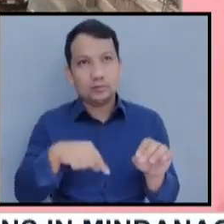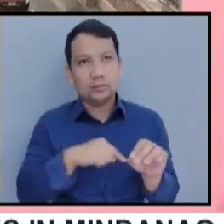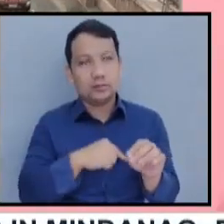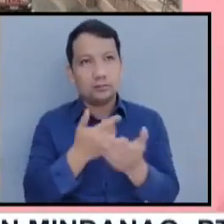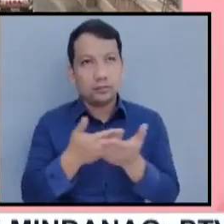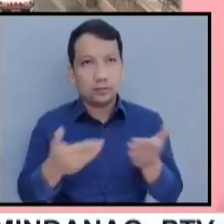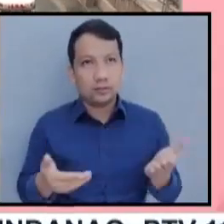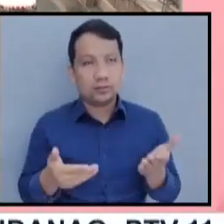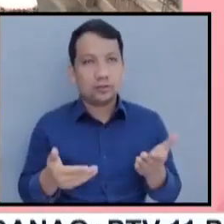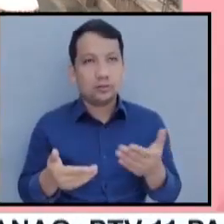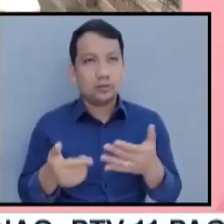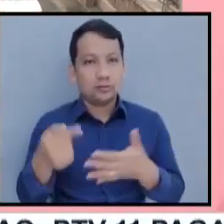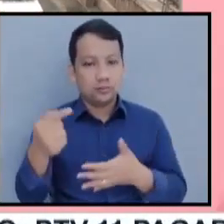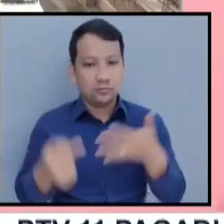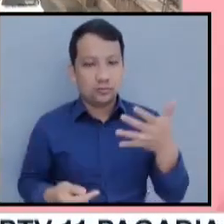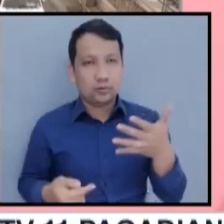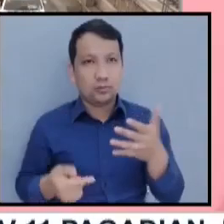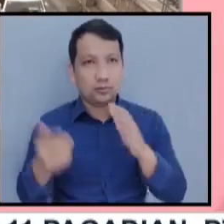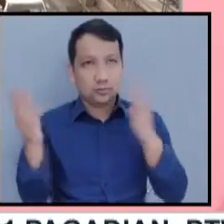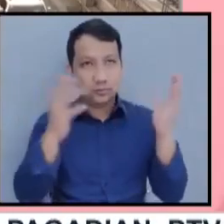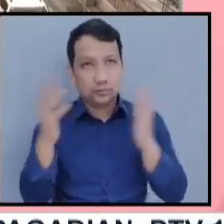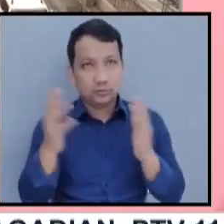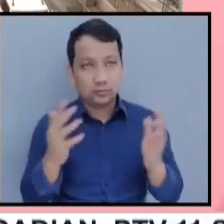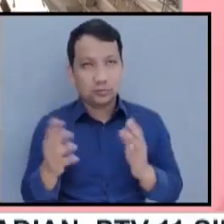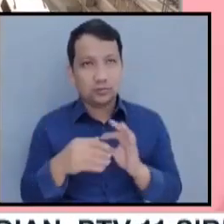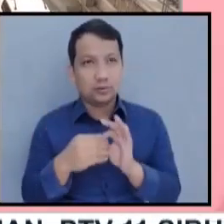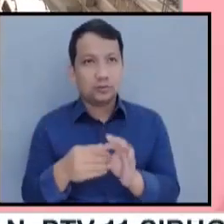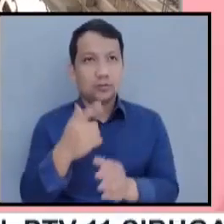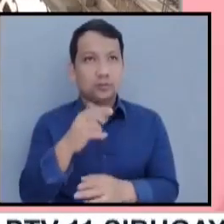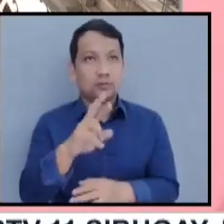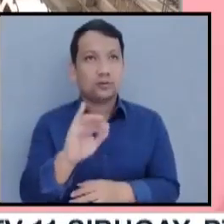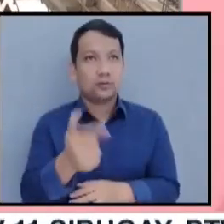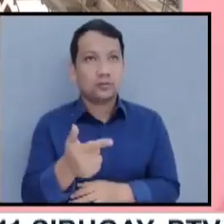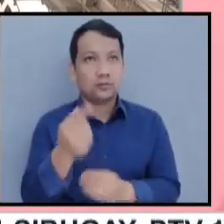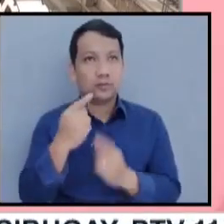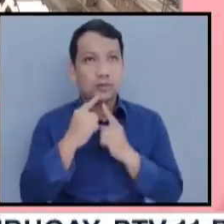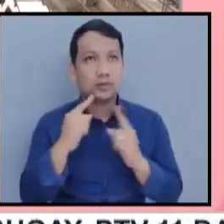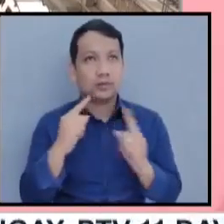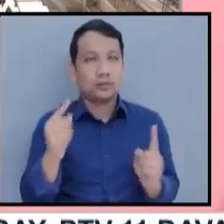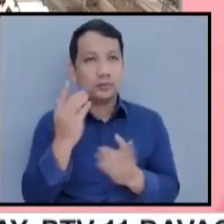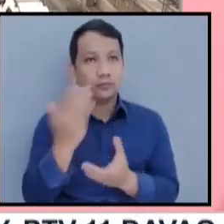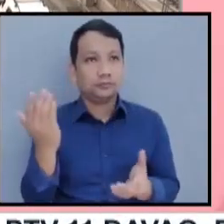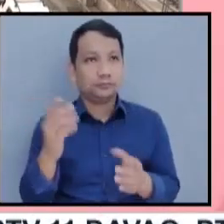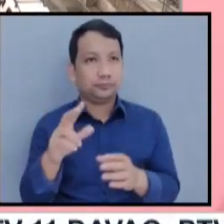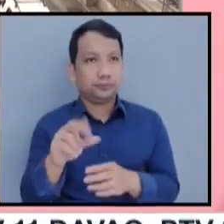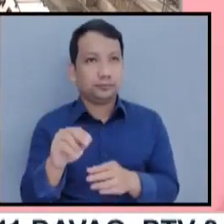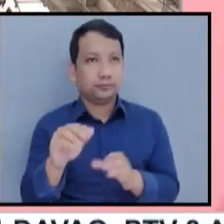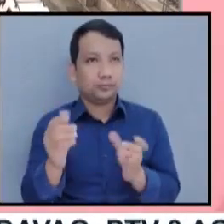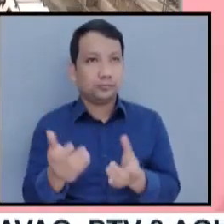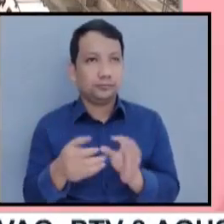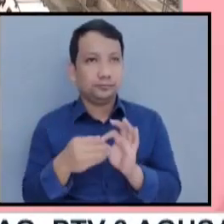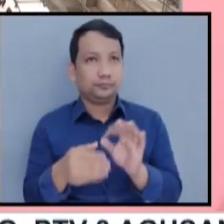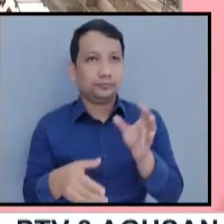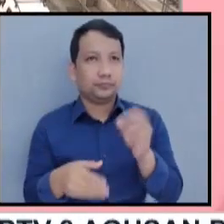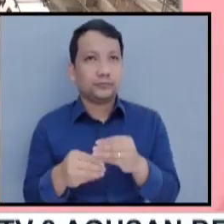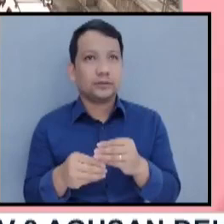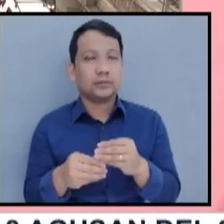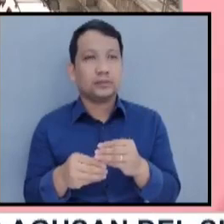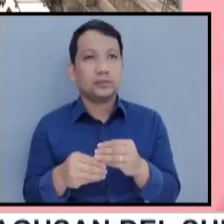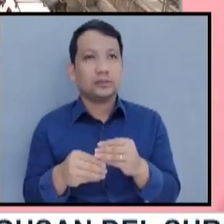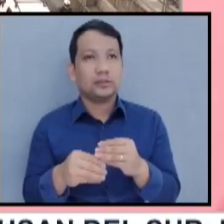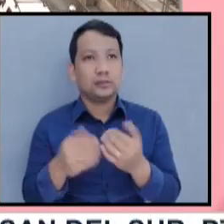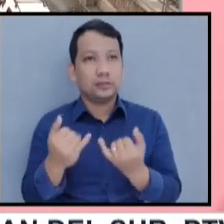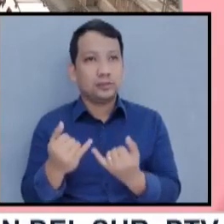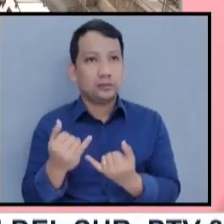nasira dahil sa pananalasa ng Bagyong Guring. Nagdeklara din ng suspension of classes sa lahat ng antas, ngayong